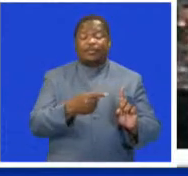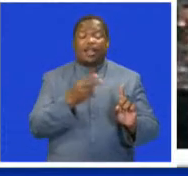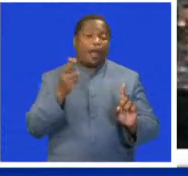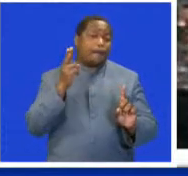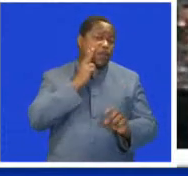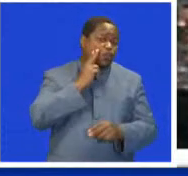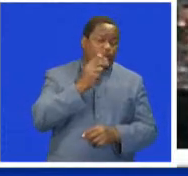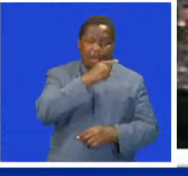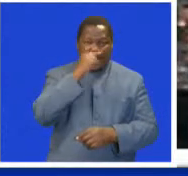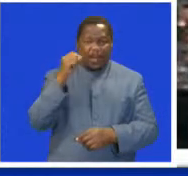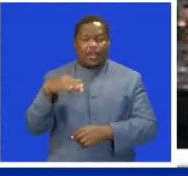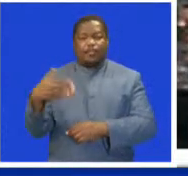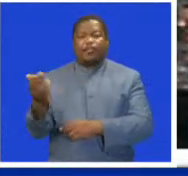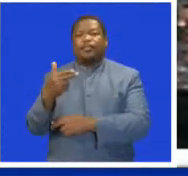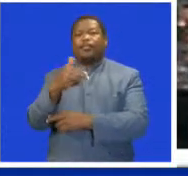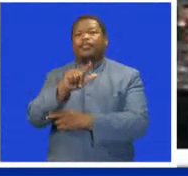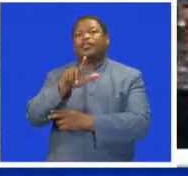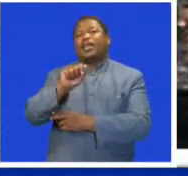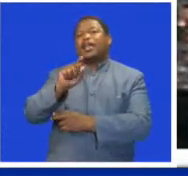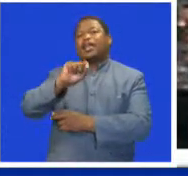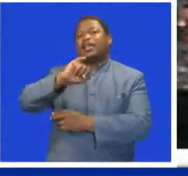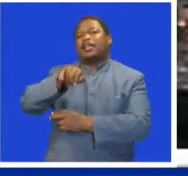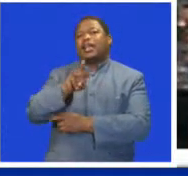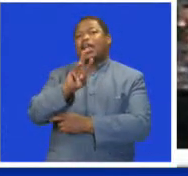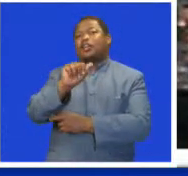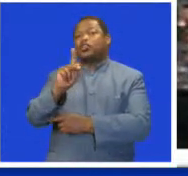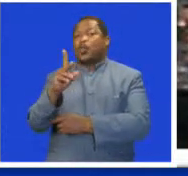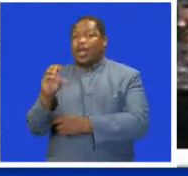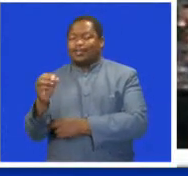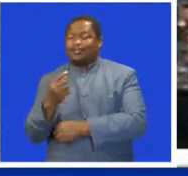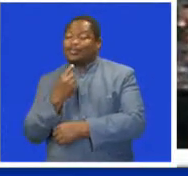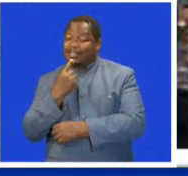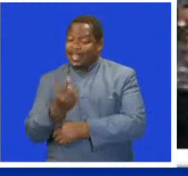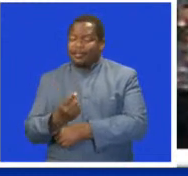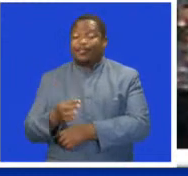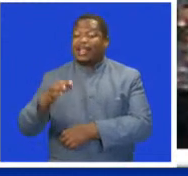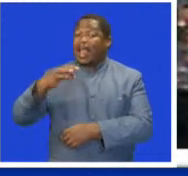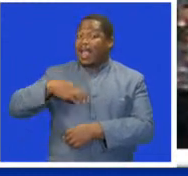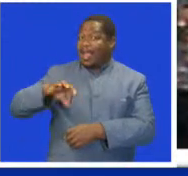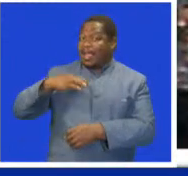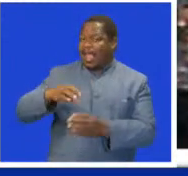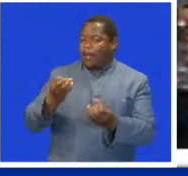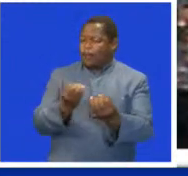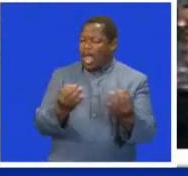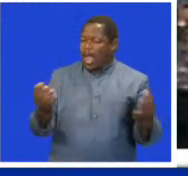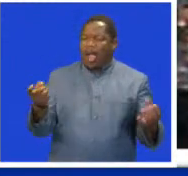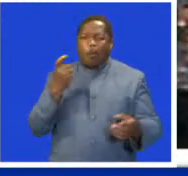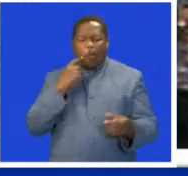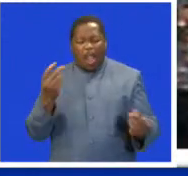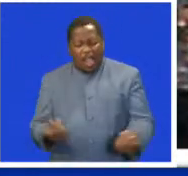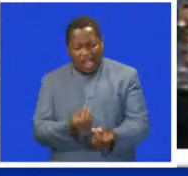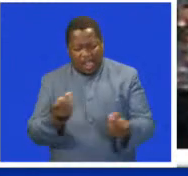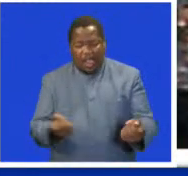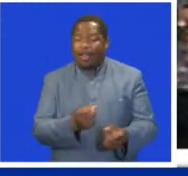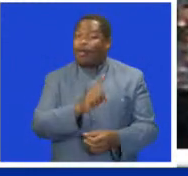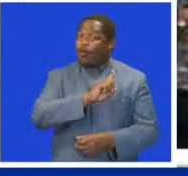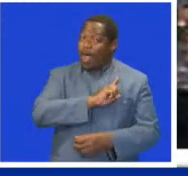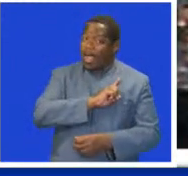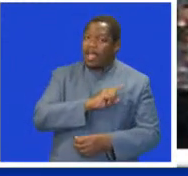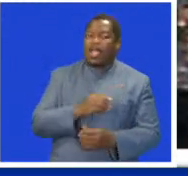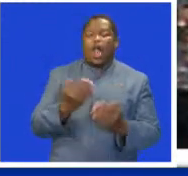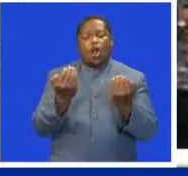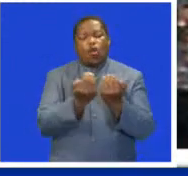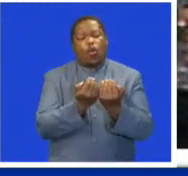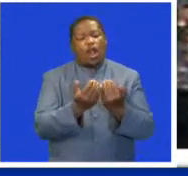kubhedvaya kwemkhuhlane COVID-19 lapha eveni Hlatjwako uthi kubangwe ukuthi linyenti la mantfombatana bangakhona ukungenela tinkonzo tabo